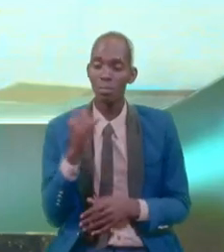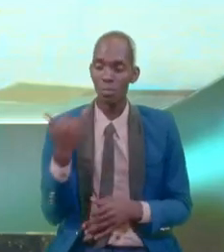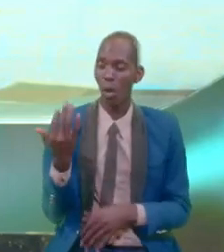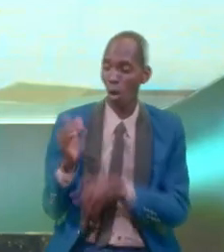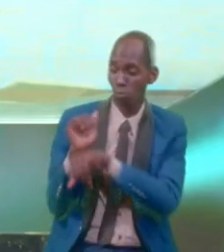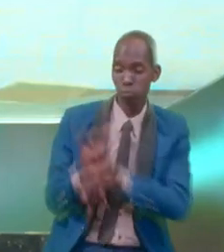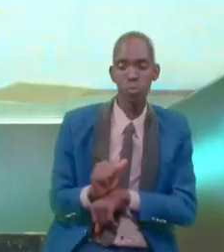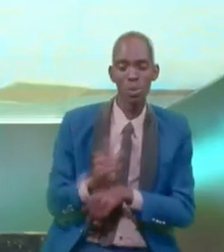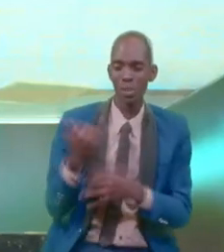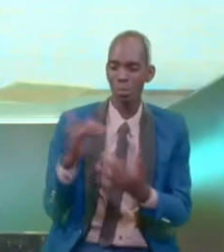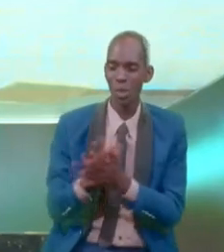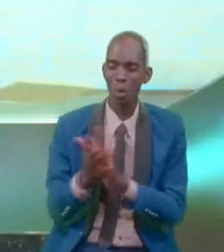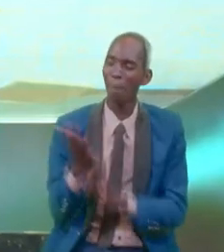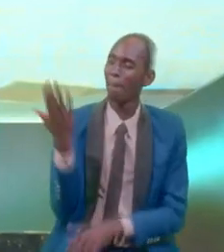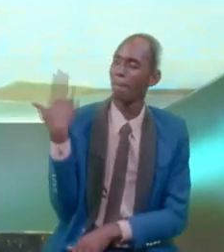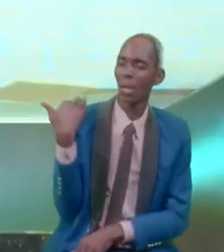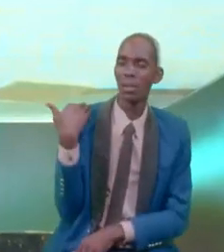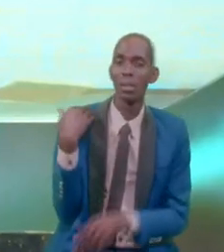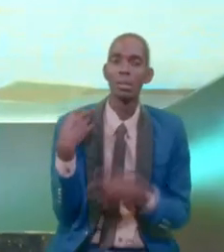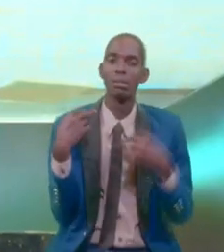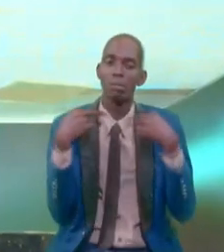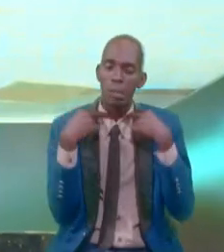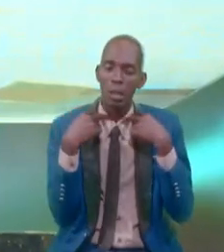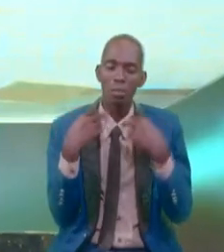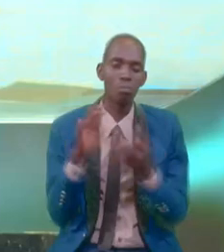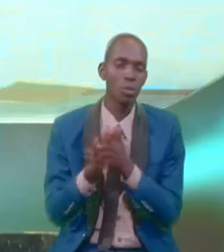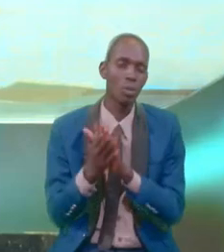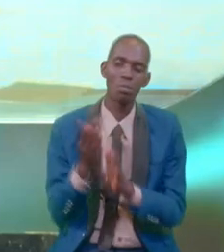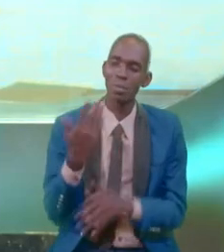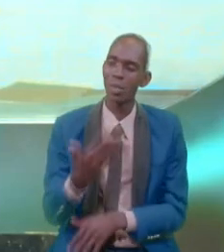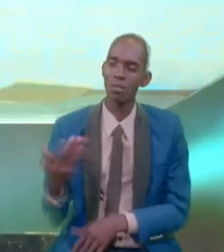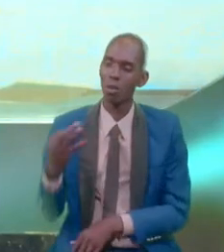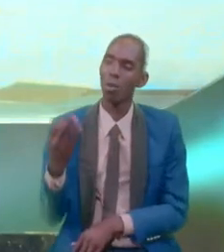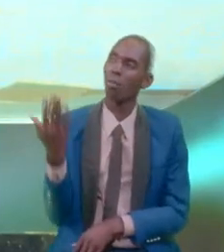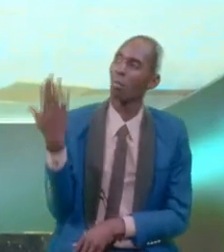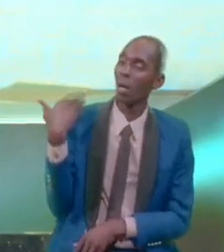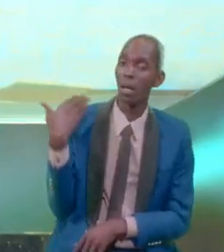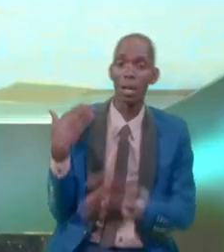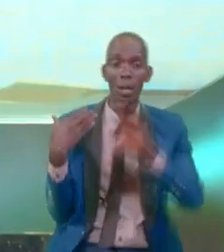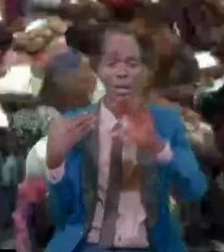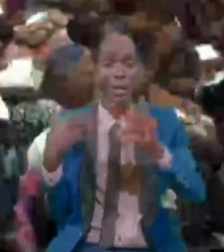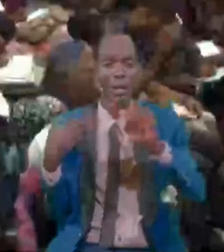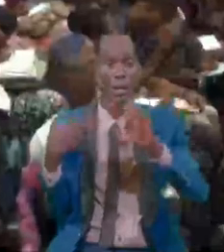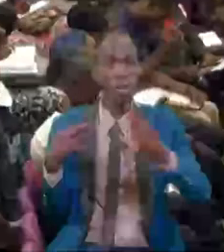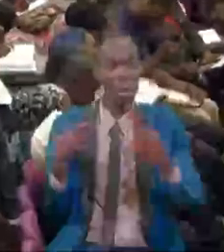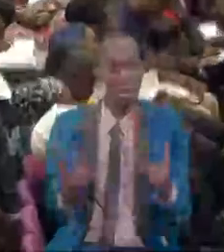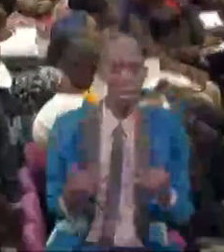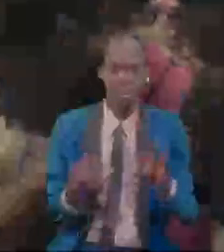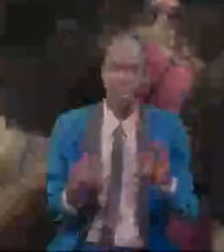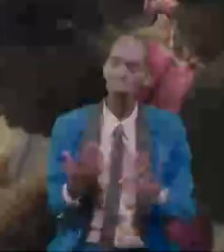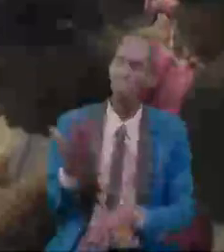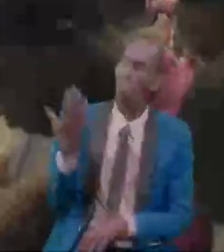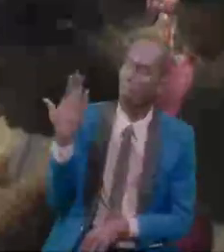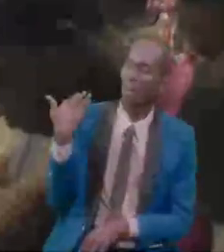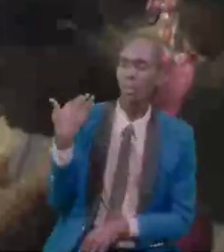Celui qui avait la légion, l'oppression, c'est passé. Le joug, c'est passé. Qui avait eu le passé? Le cancer, c'est